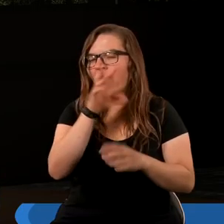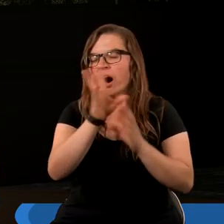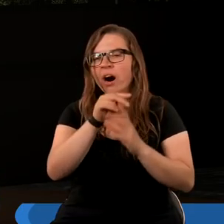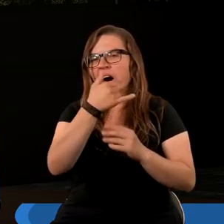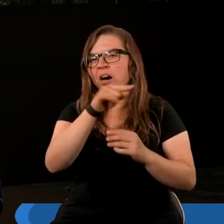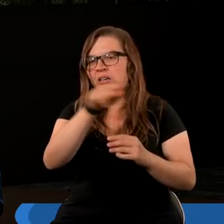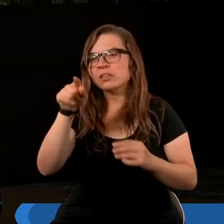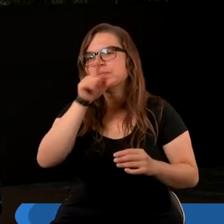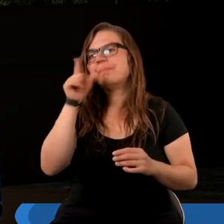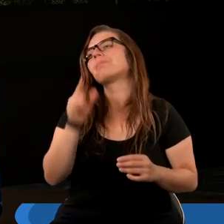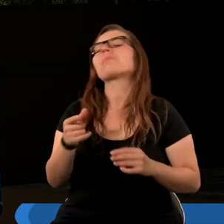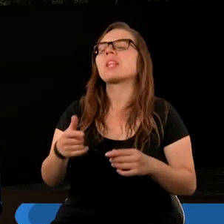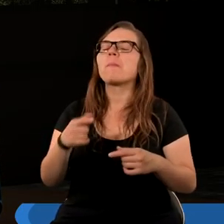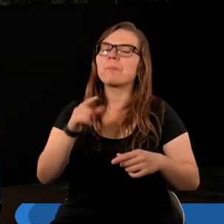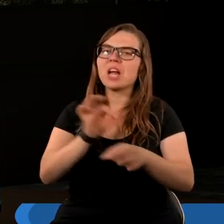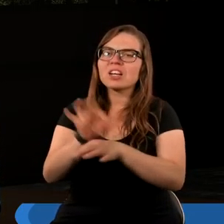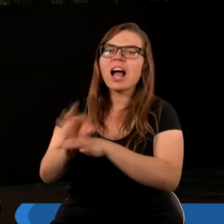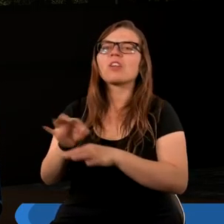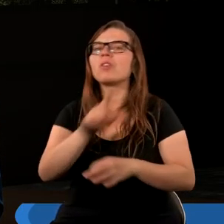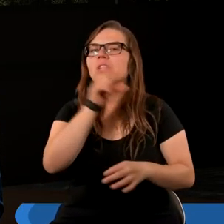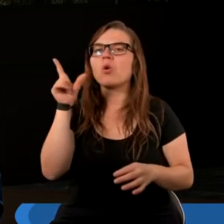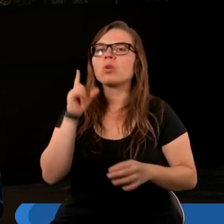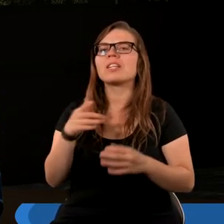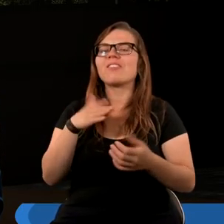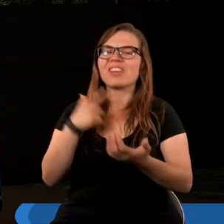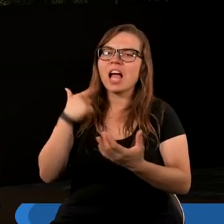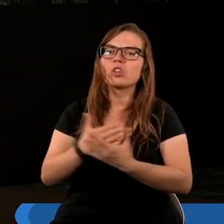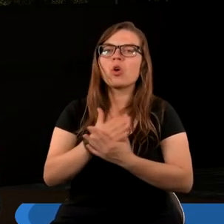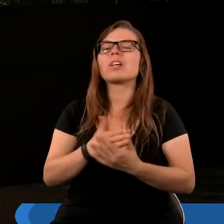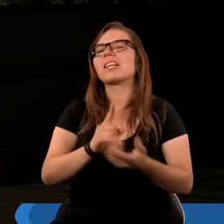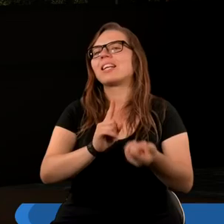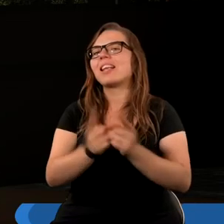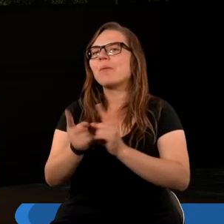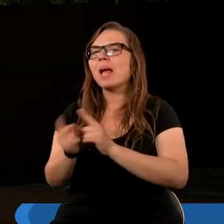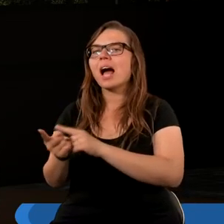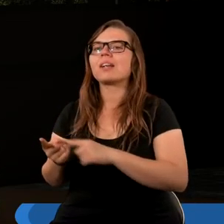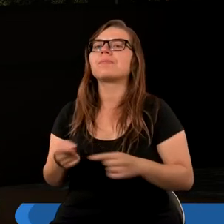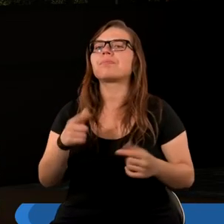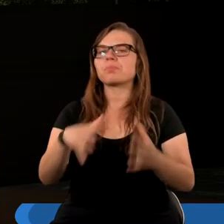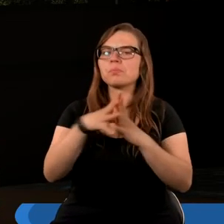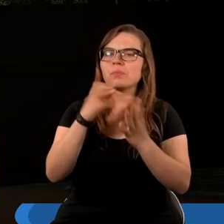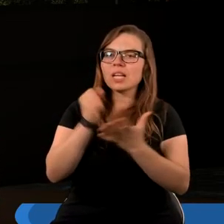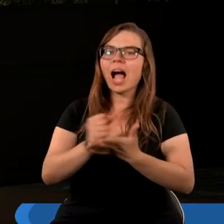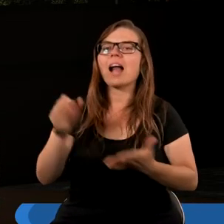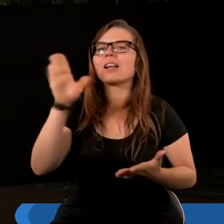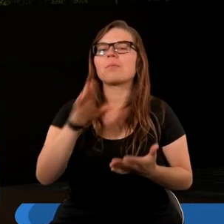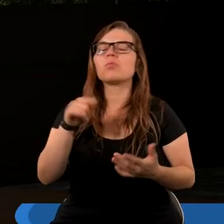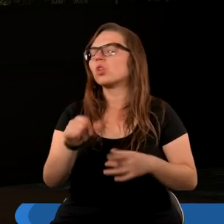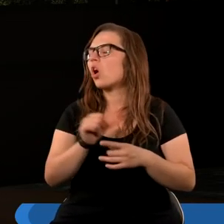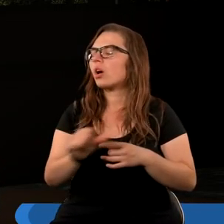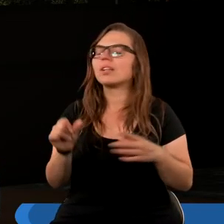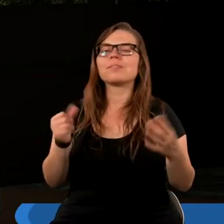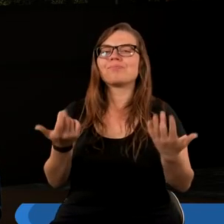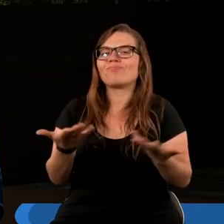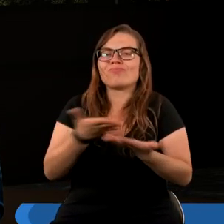tym, którzy mieszkają w niebie, prześladowania świętych, czyli prześladowania wierzących, zmiana przykazań Bożych, no to